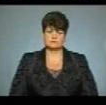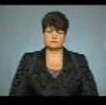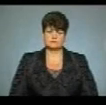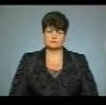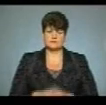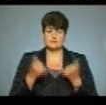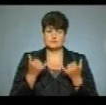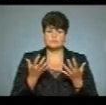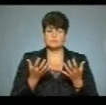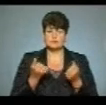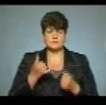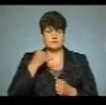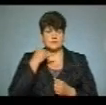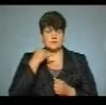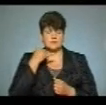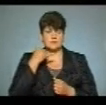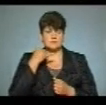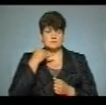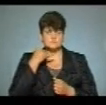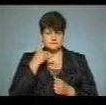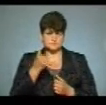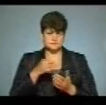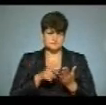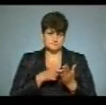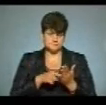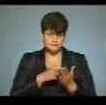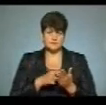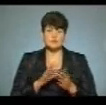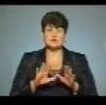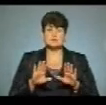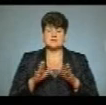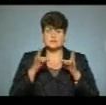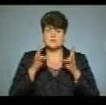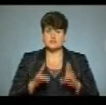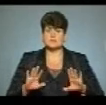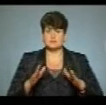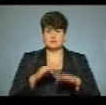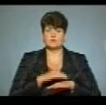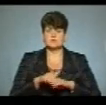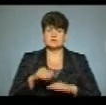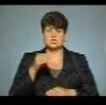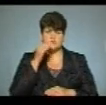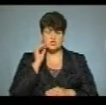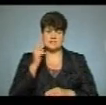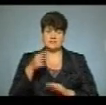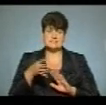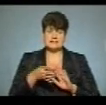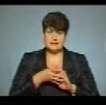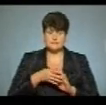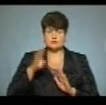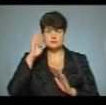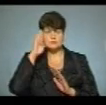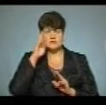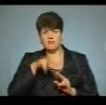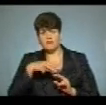Сьогодні отримали на службовий планшет виклик про те, що стався нещасний випадок по вулиці Шевченка, 29, про те, що чоловік випав